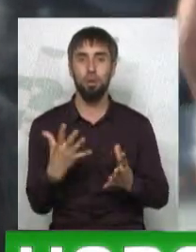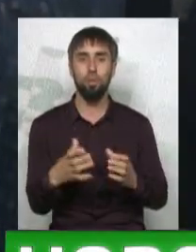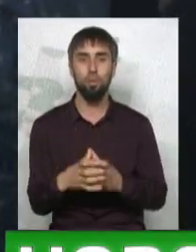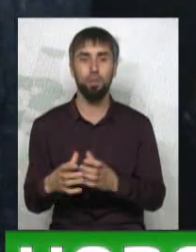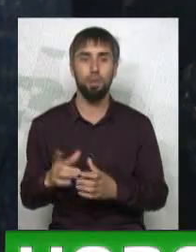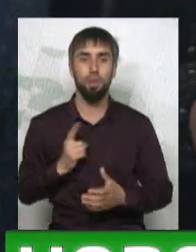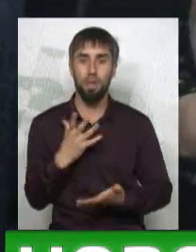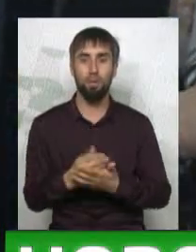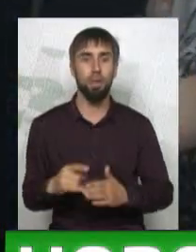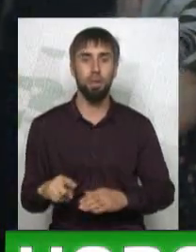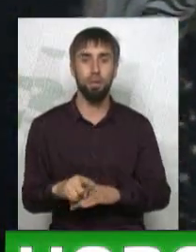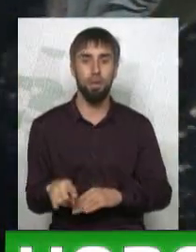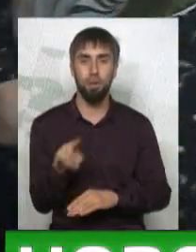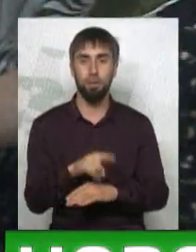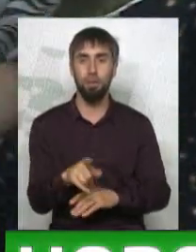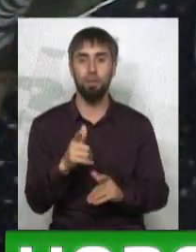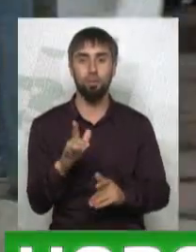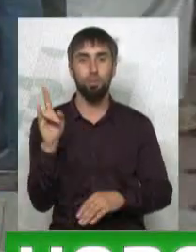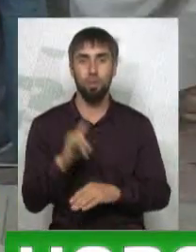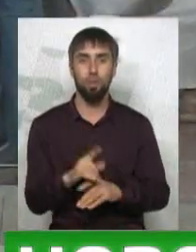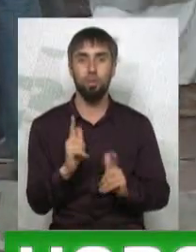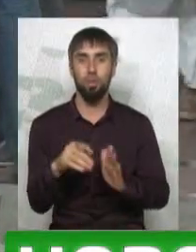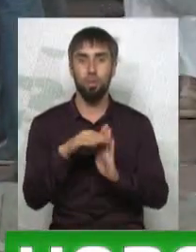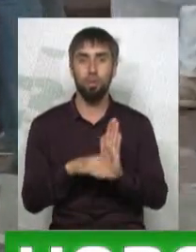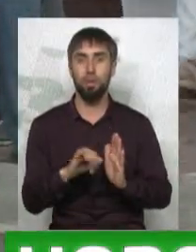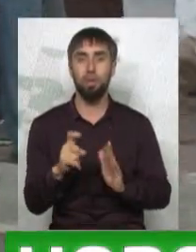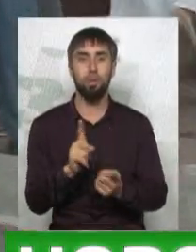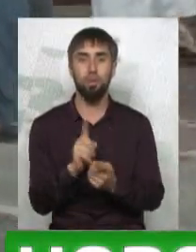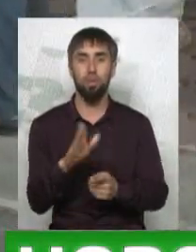ждут своего рейса. Они прилетят согласно графику. А здесь их